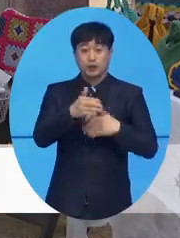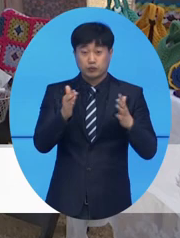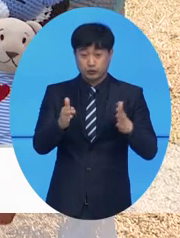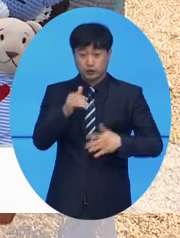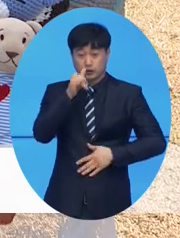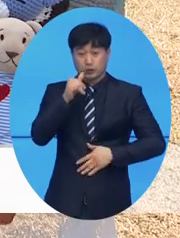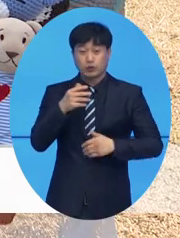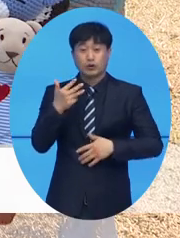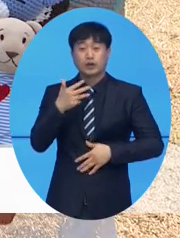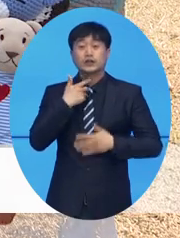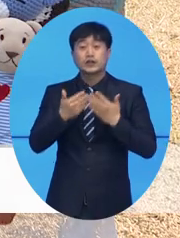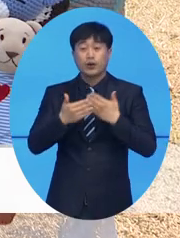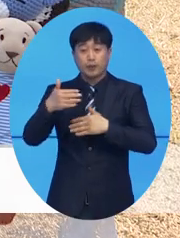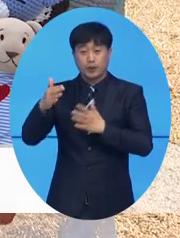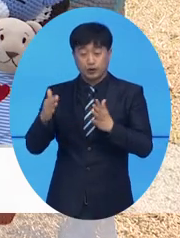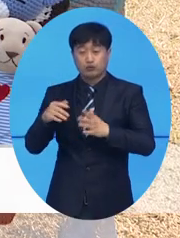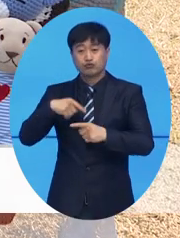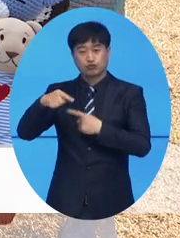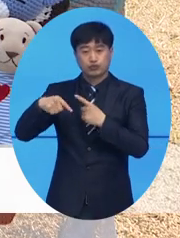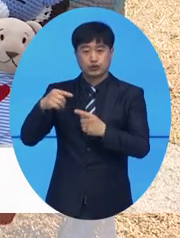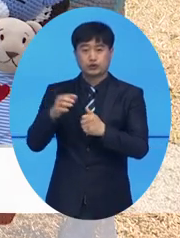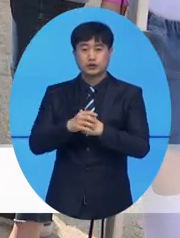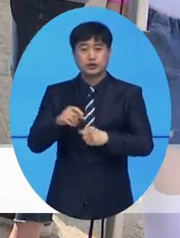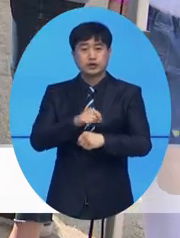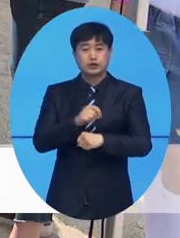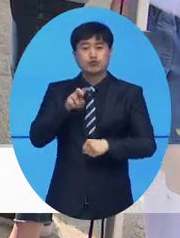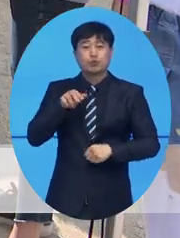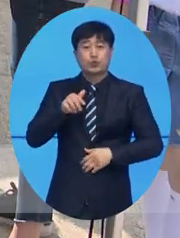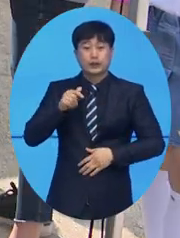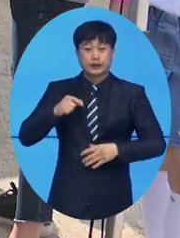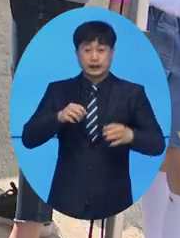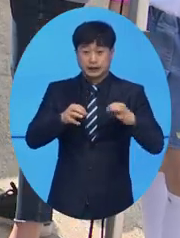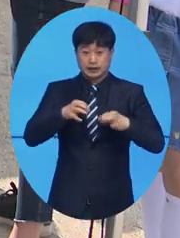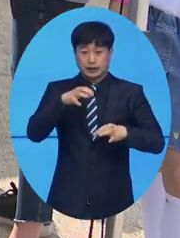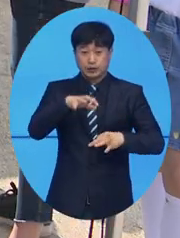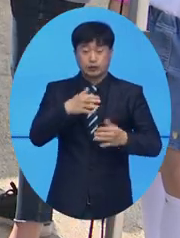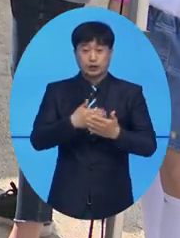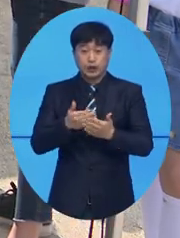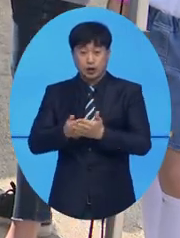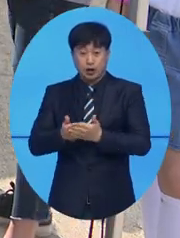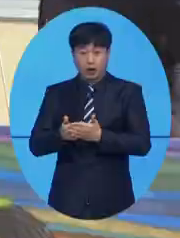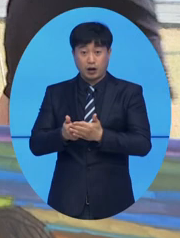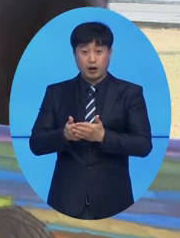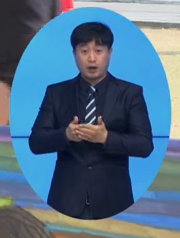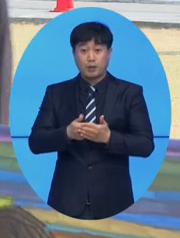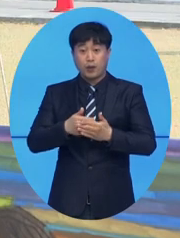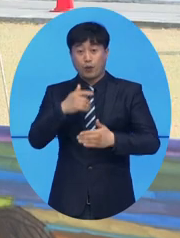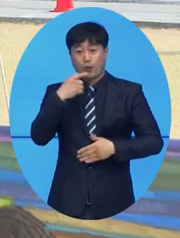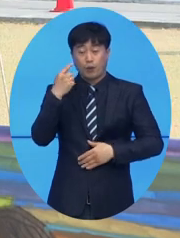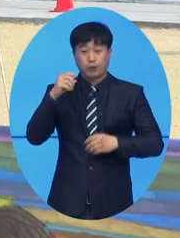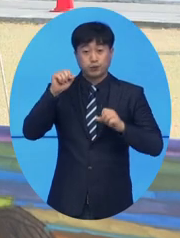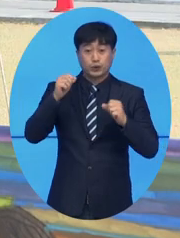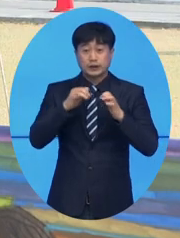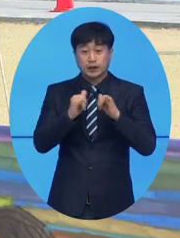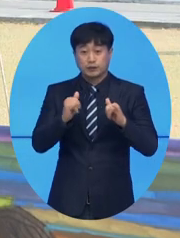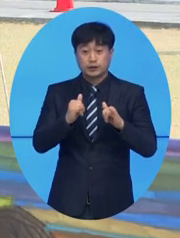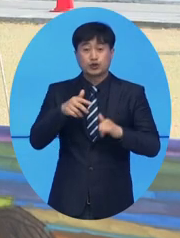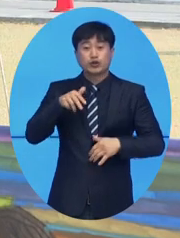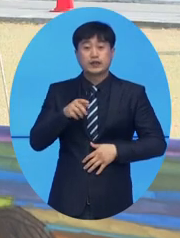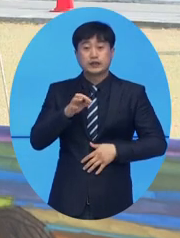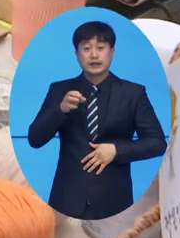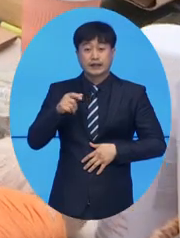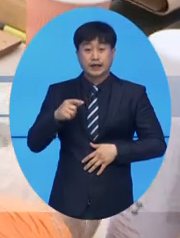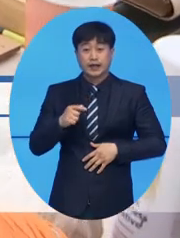부스와 8개의 체험 부스를 운영. 특히 문오리 리버마켓 출신 작가 겸 배우인 정은혜 씨가 그림을 판매해 눈길을